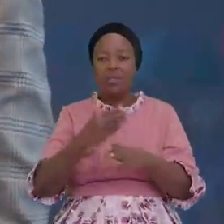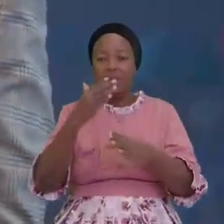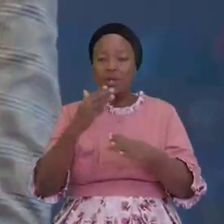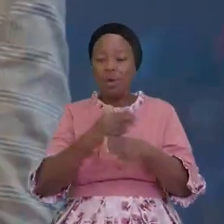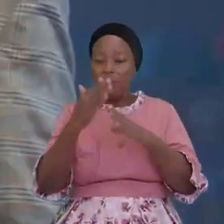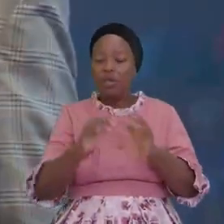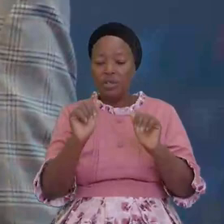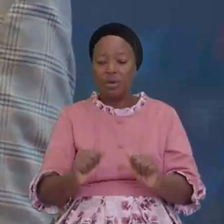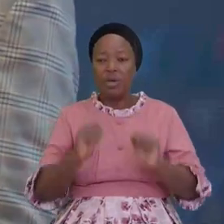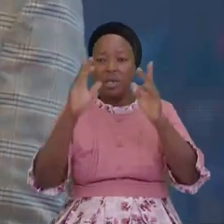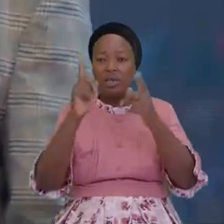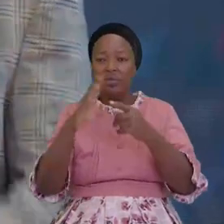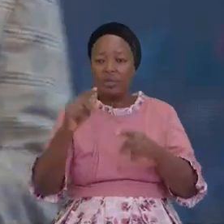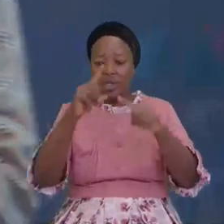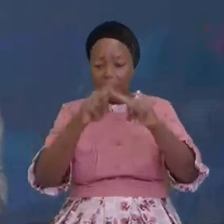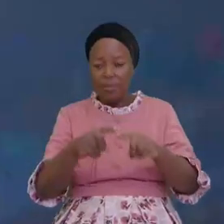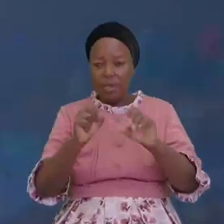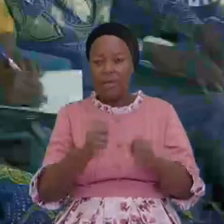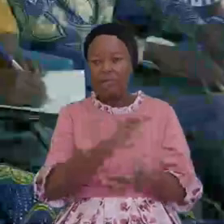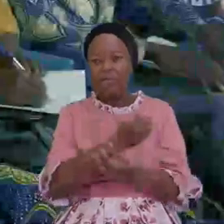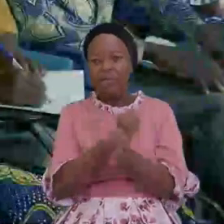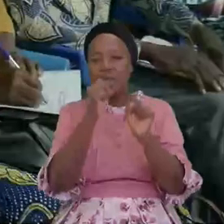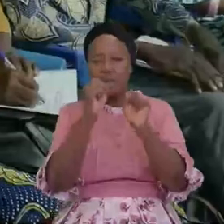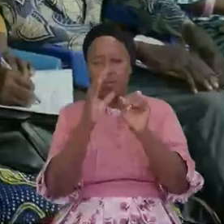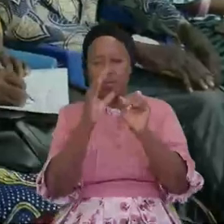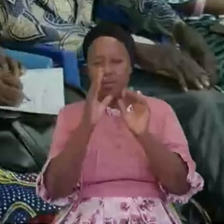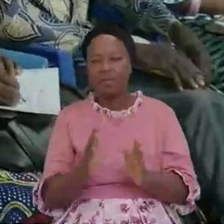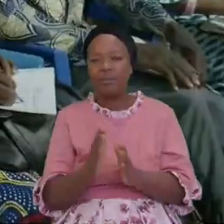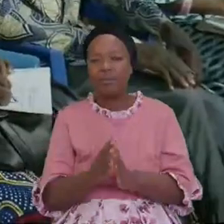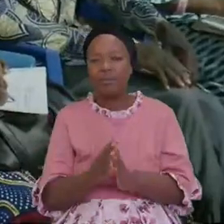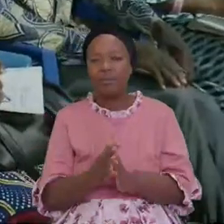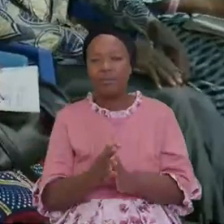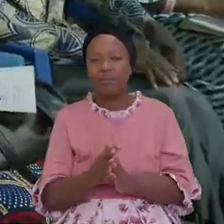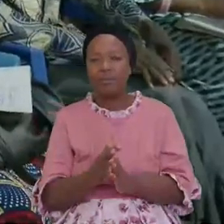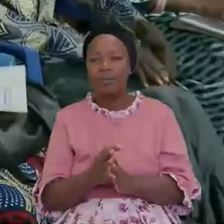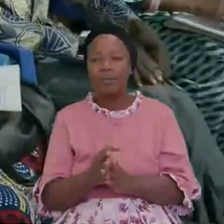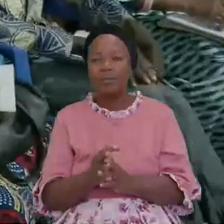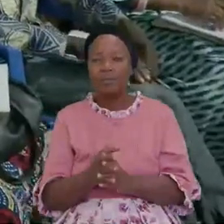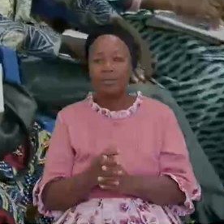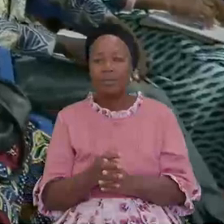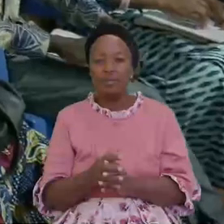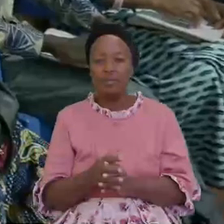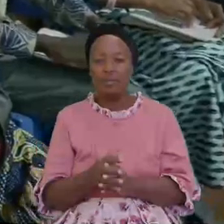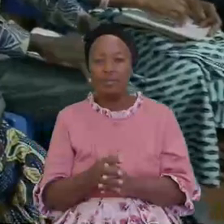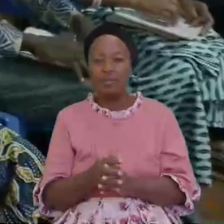Tu crois avec une soumission absolue au Rédempteur digne de